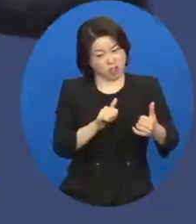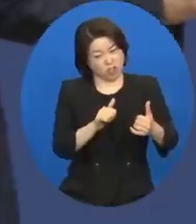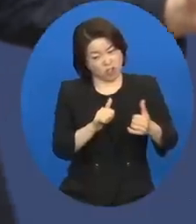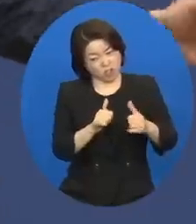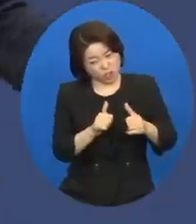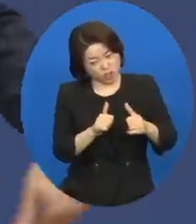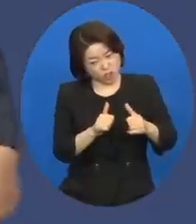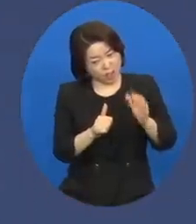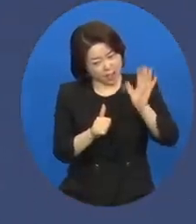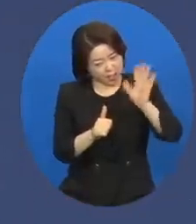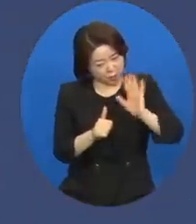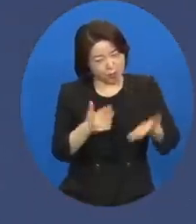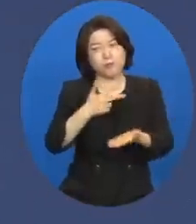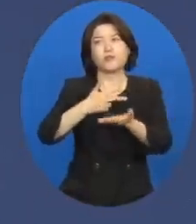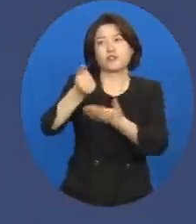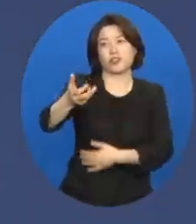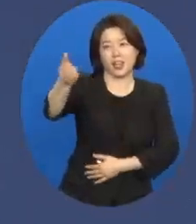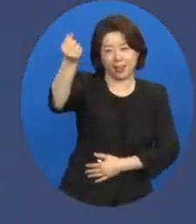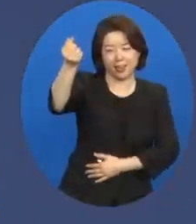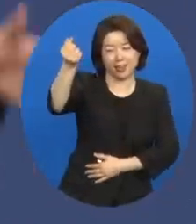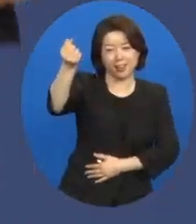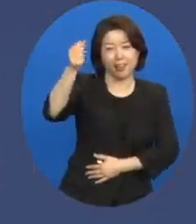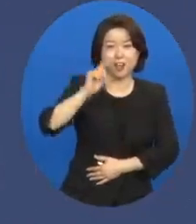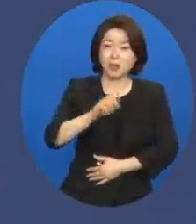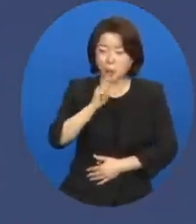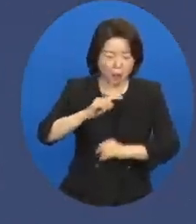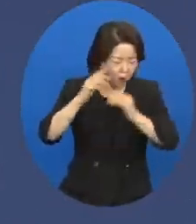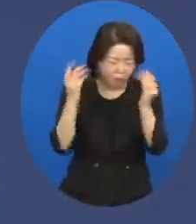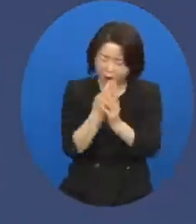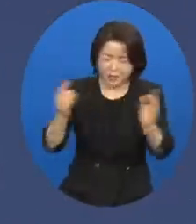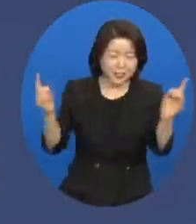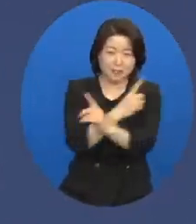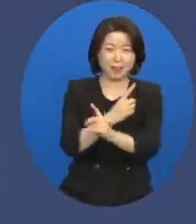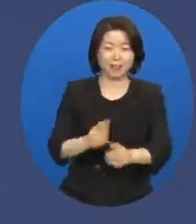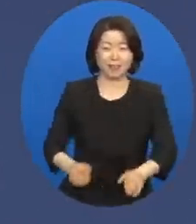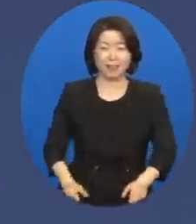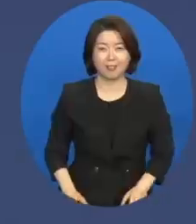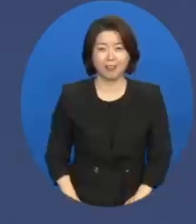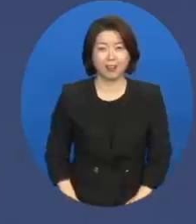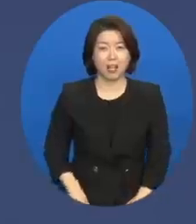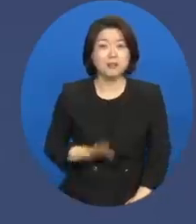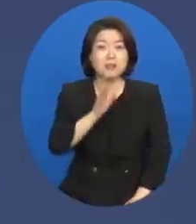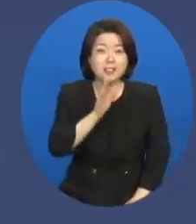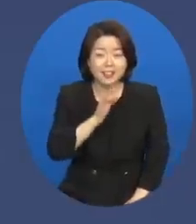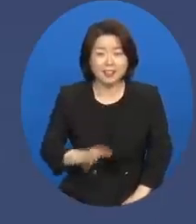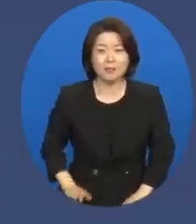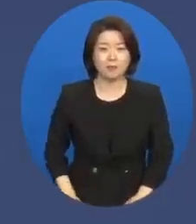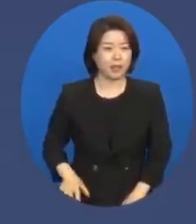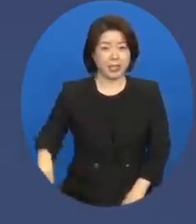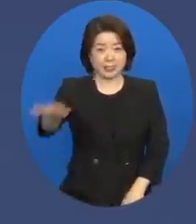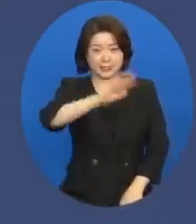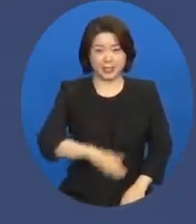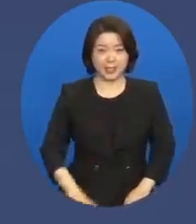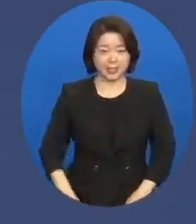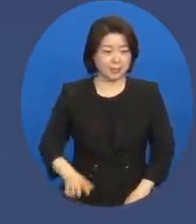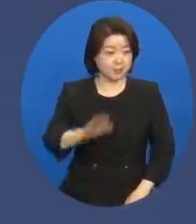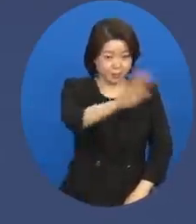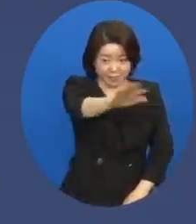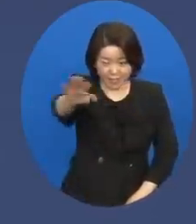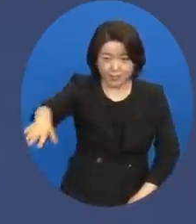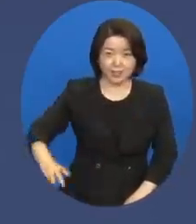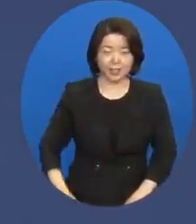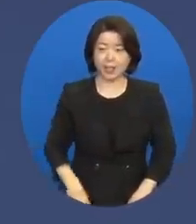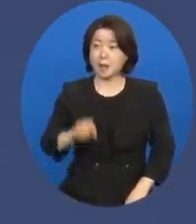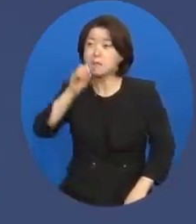깨 있네. 이러면 얘기는 완전히, 완전히 달라지는 거야. 아, 그래서 그냥 다들 얘기를 했죠.